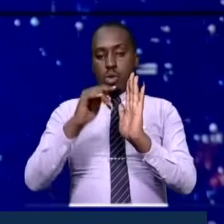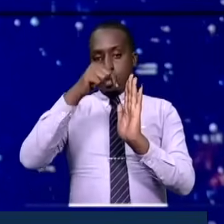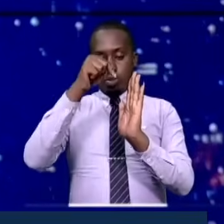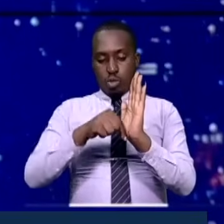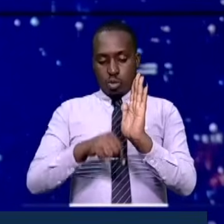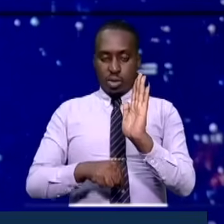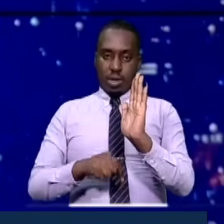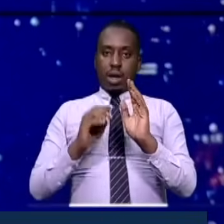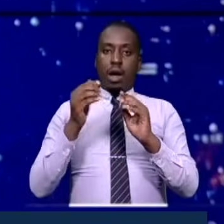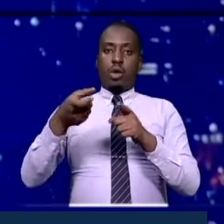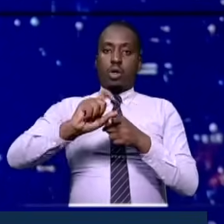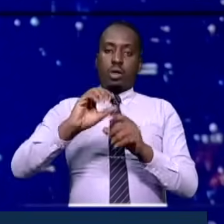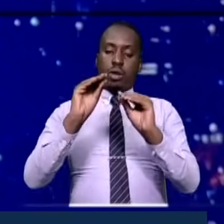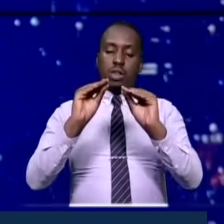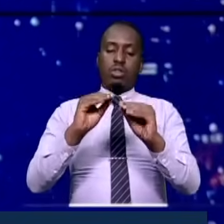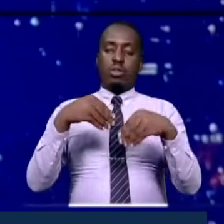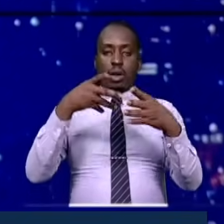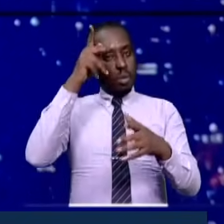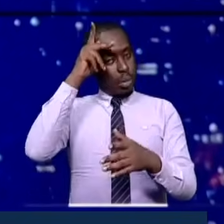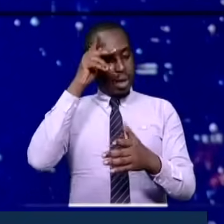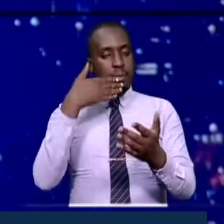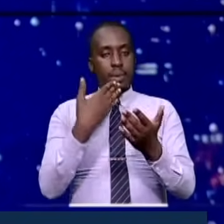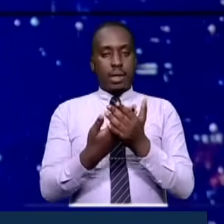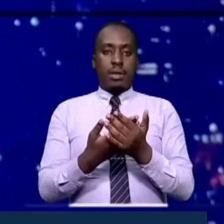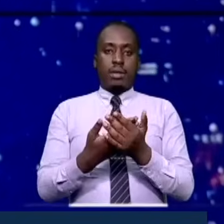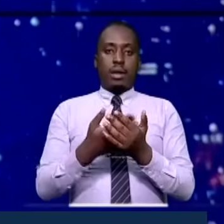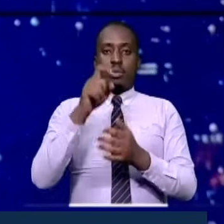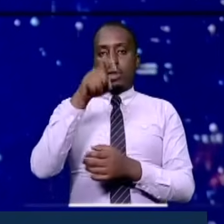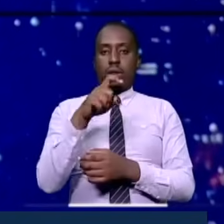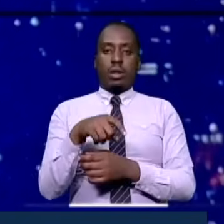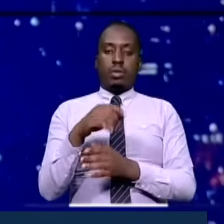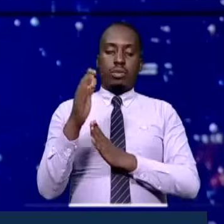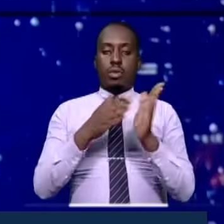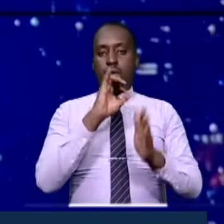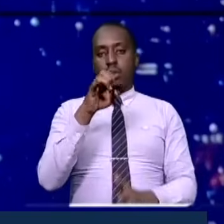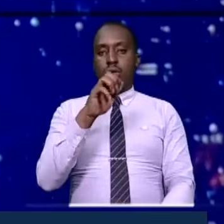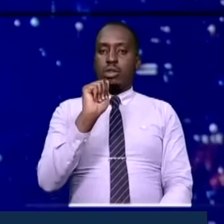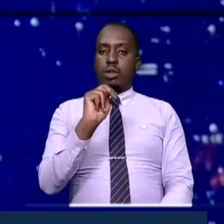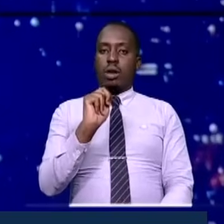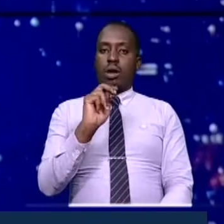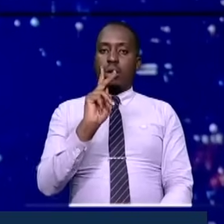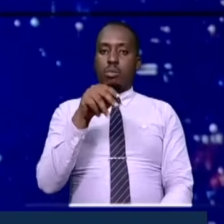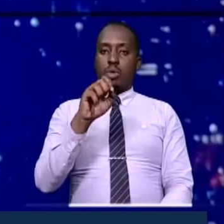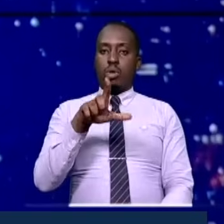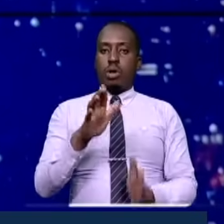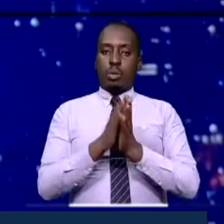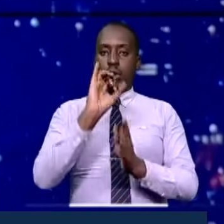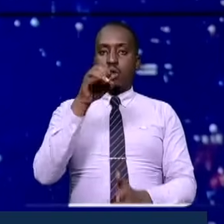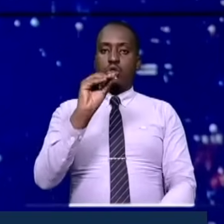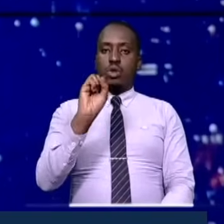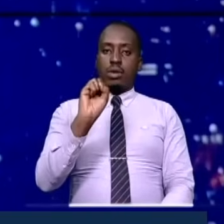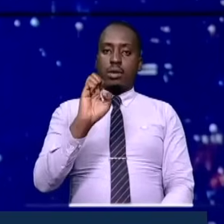hakongerwa n'inyigisho zifasha gutanga ubumenyi ngiro ubukene. Ni inkuru twateguriwe na Jean Paul Turatsinze yafatanje na Joseph